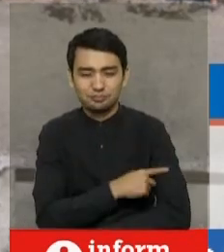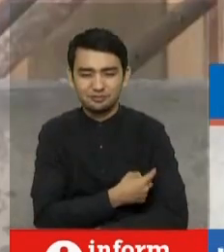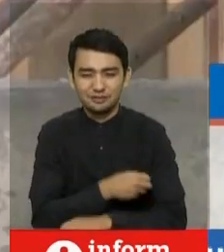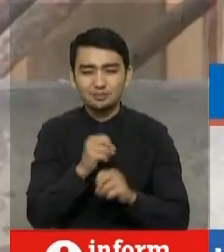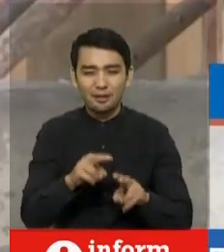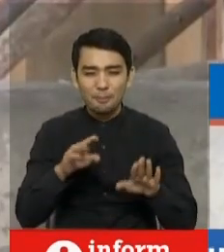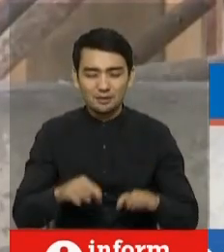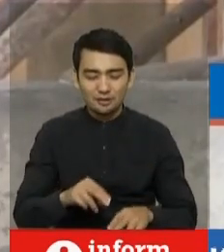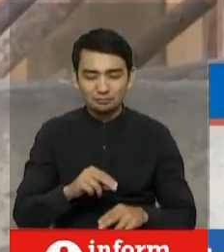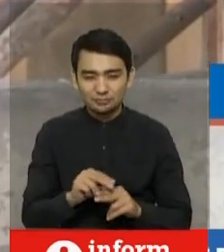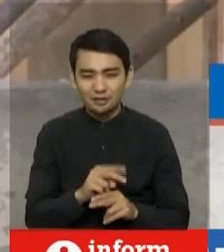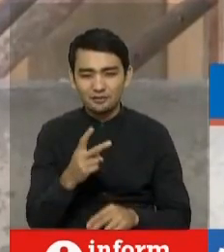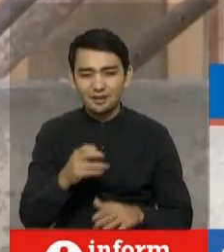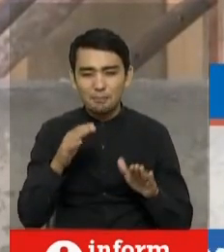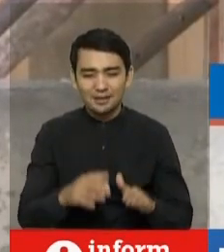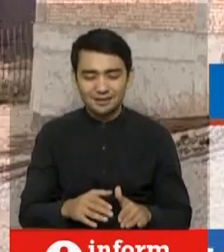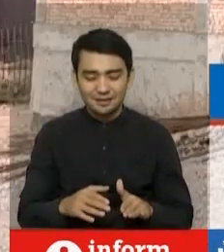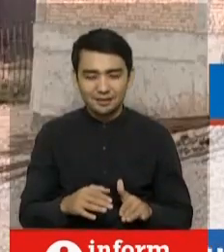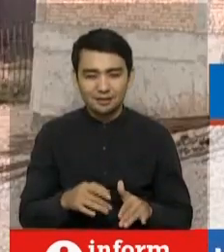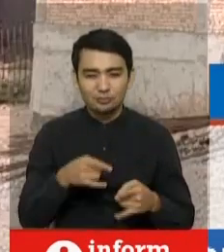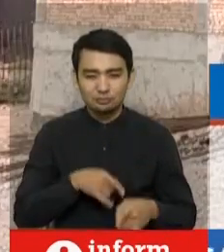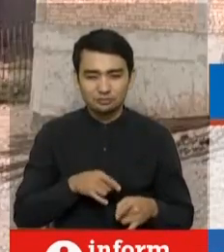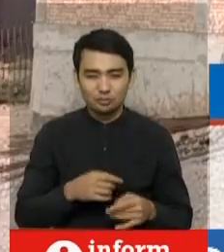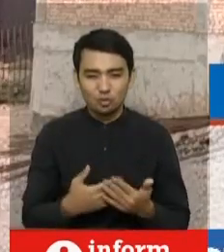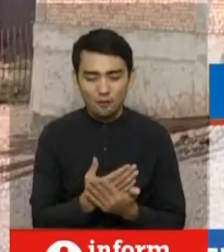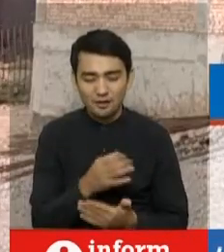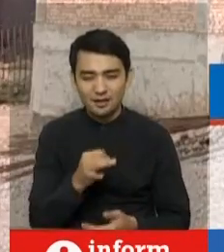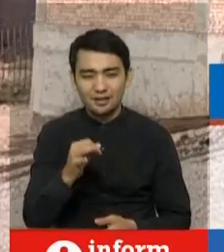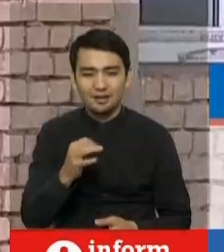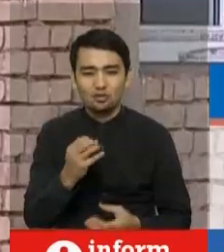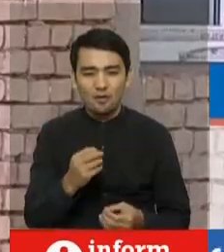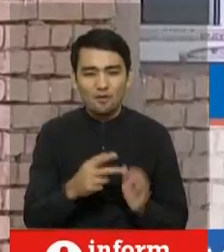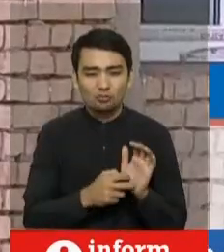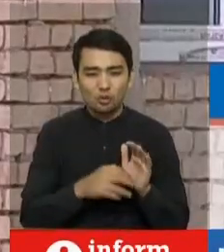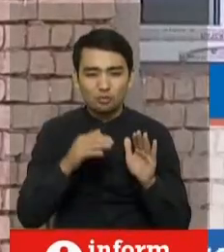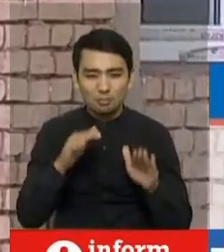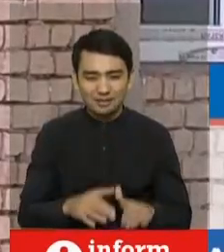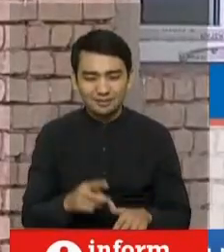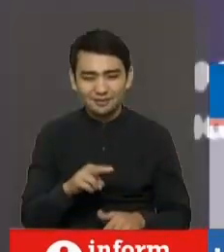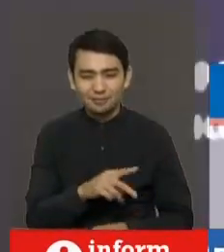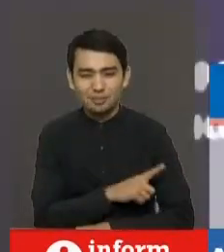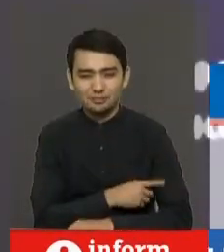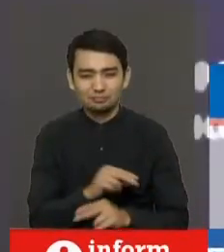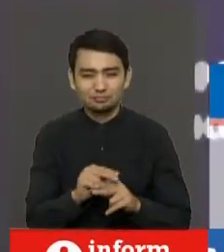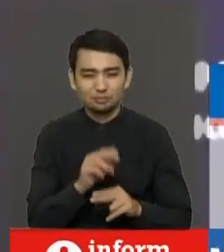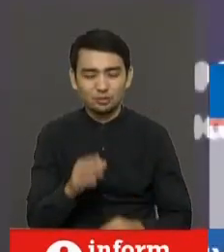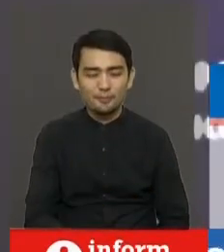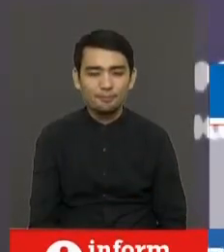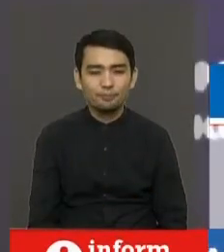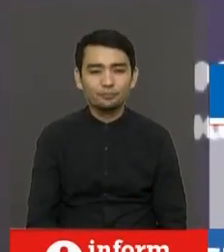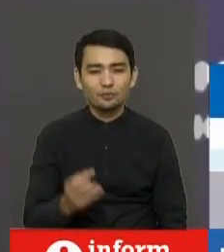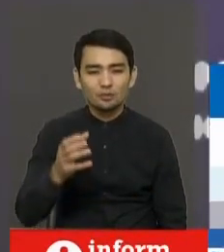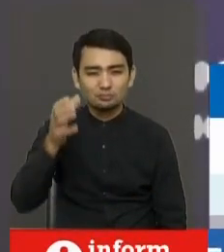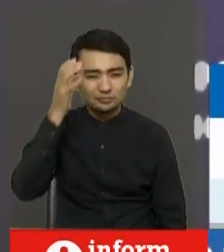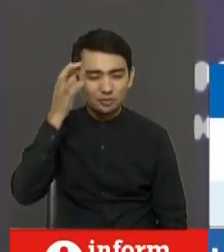жаңа перзентхана, 800 орындық университеттік клиника салу жоспарланыпты. Бұдан бөлек білім беру саласы басым